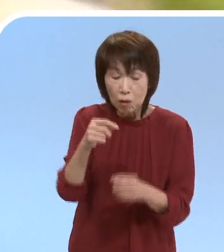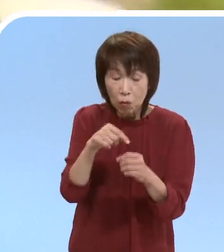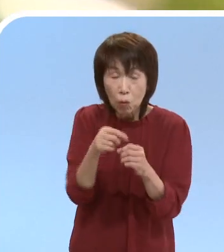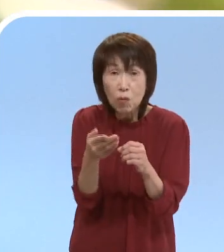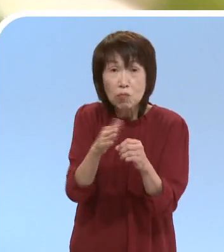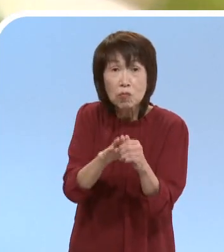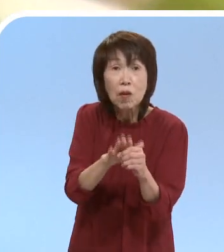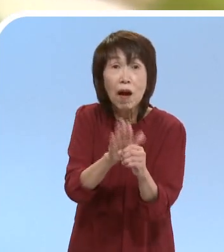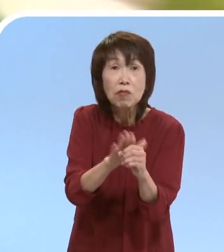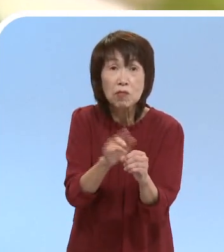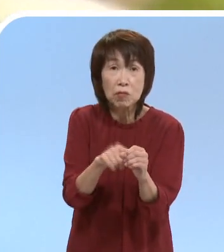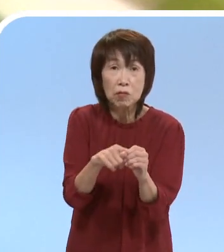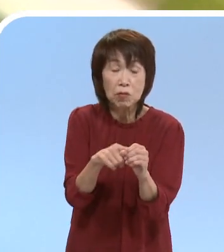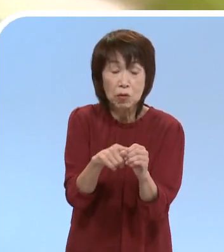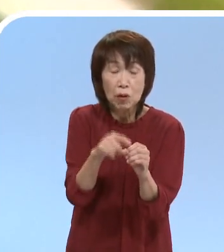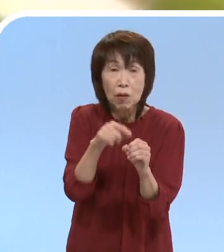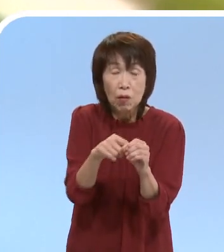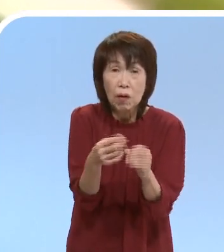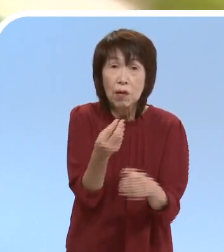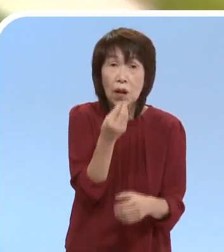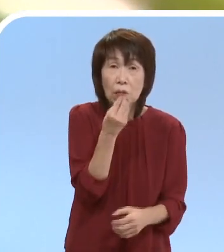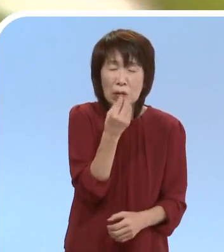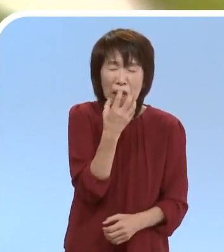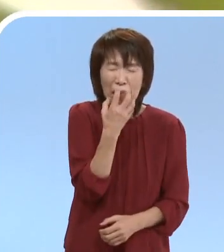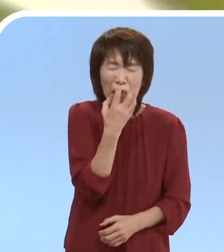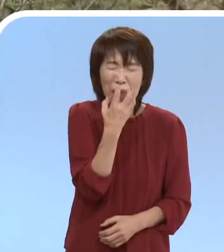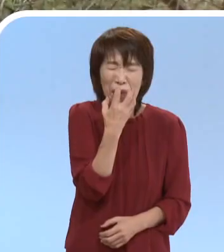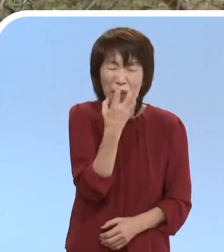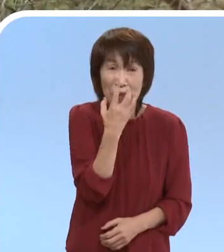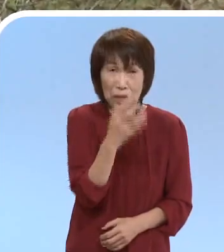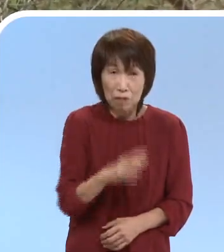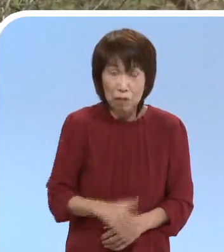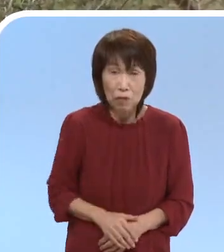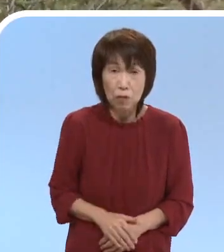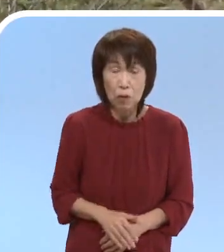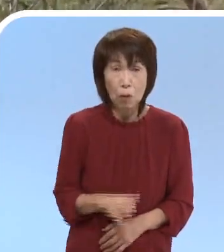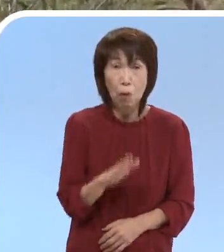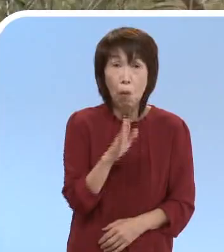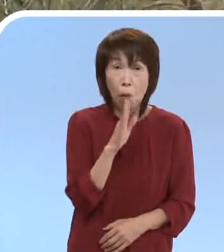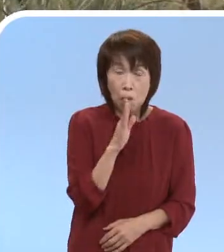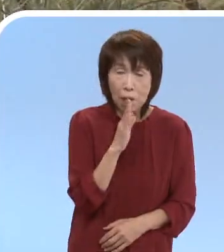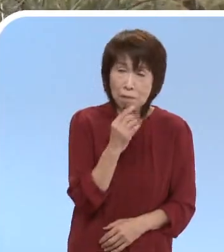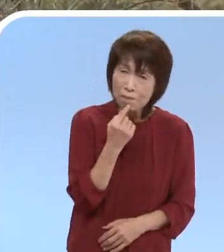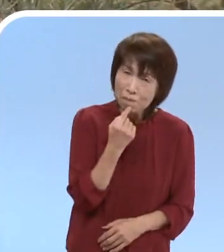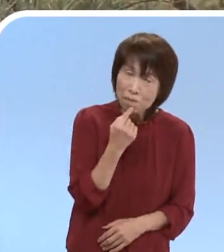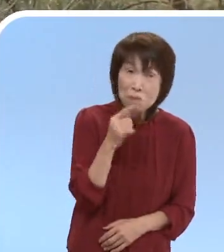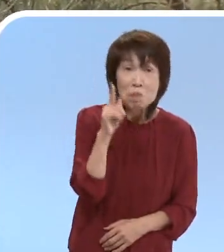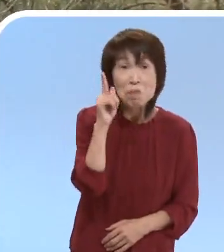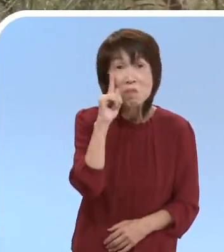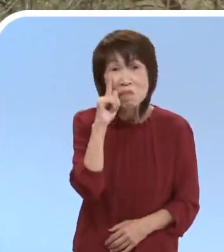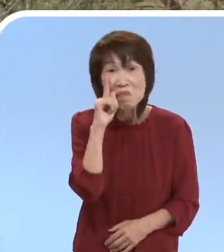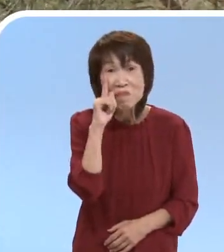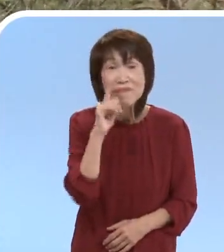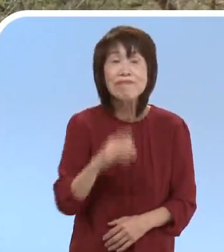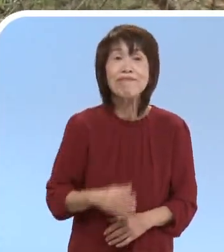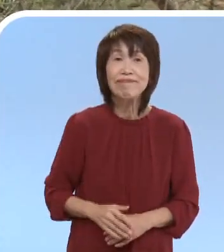。したがってこれかじったら顔が歪むぐらい苦い。 本当なの？ということ